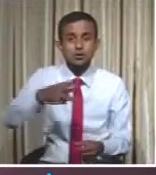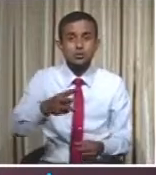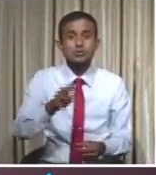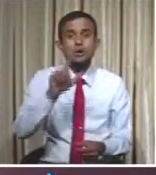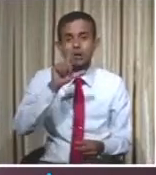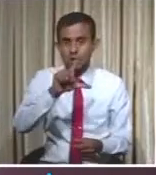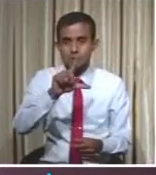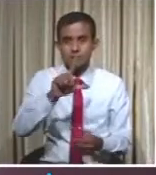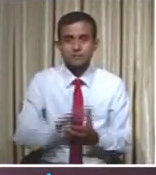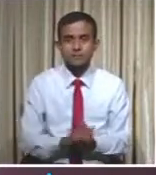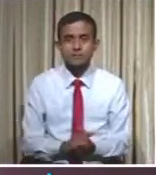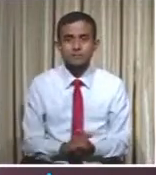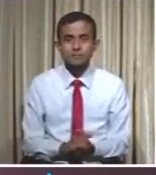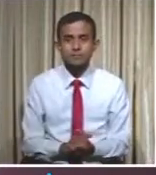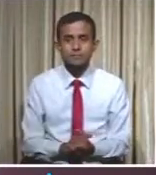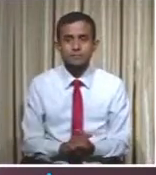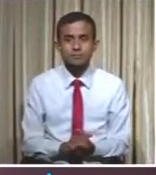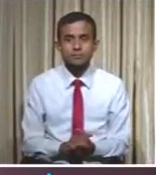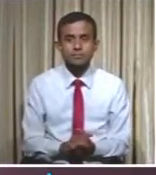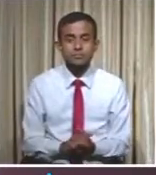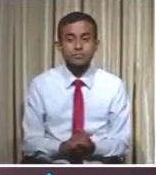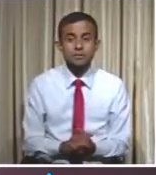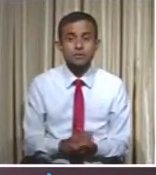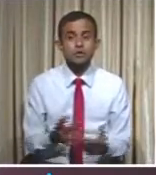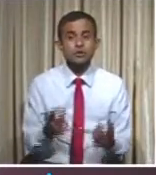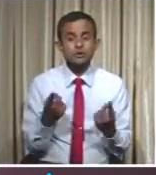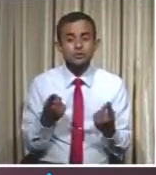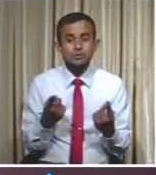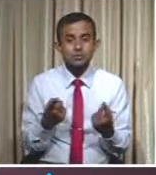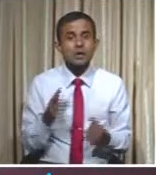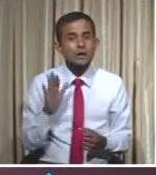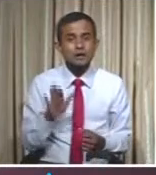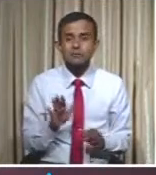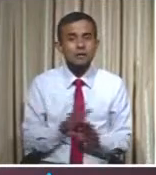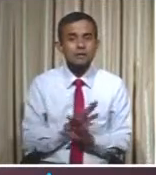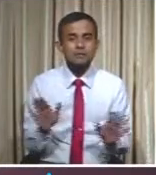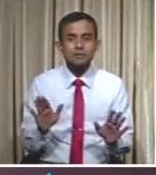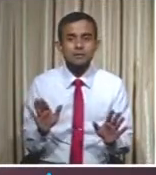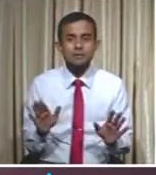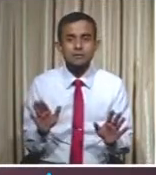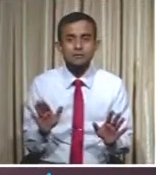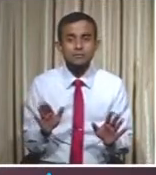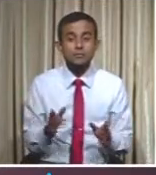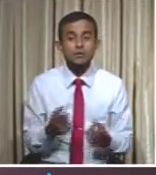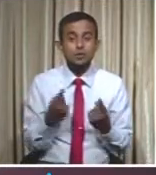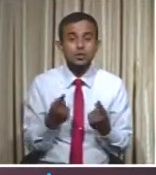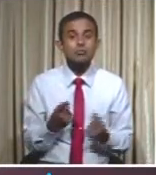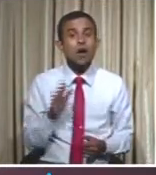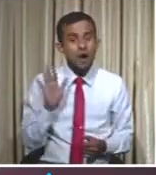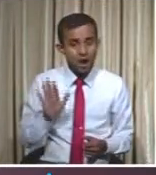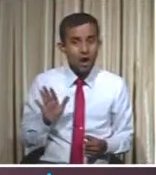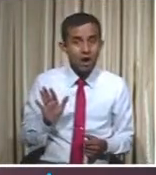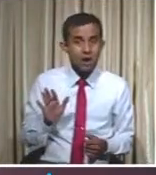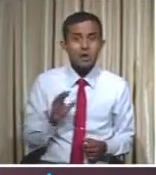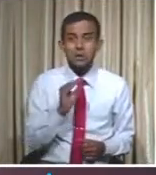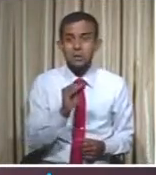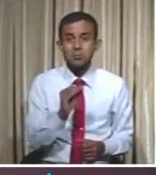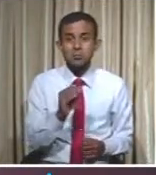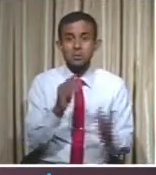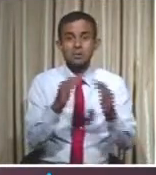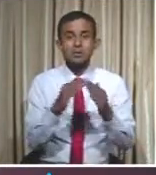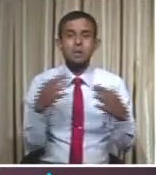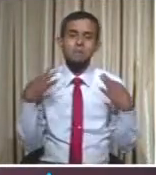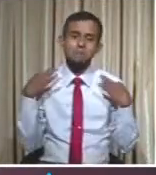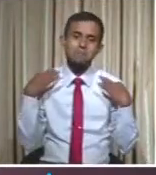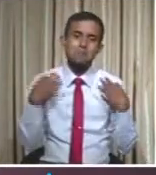307යි. ඒ අවශ්‍යතාවය නැති නිසා නෙවෙයි. අවශ්‍යතාවය තියෙනවා නමුත් ඒවැයි